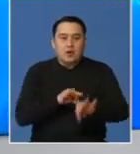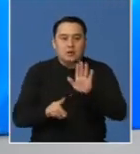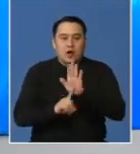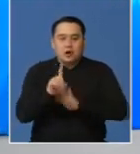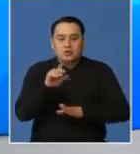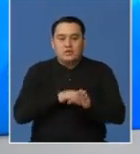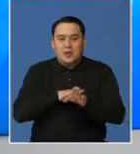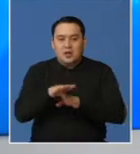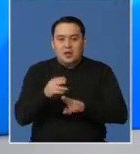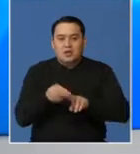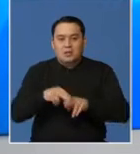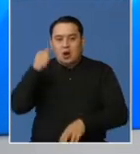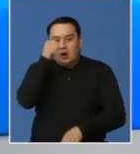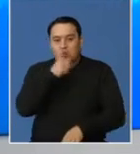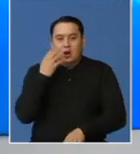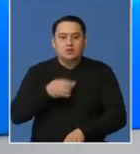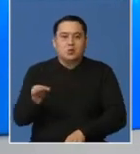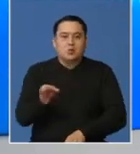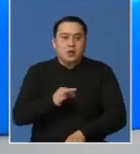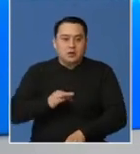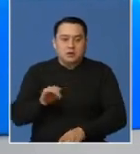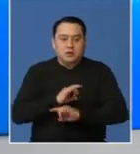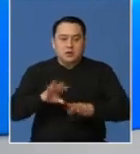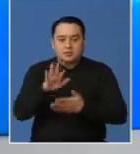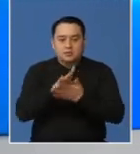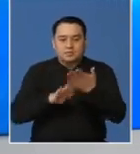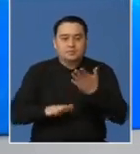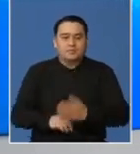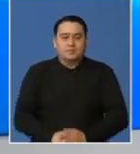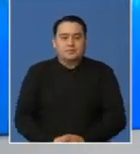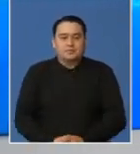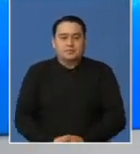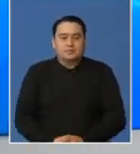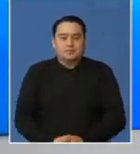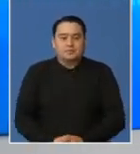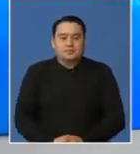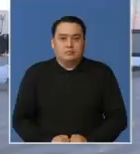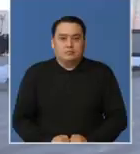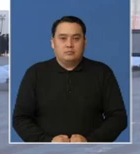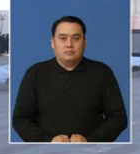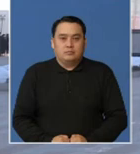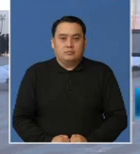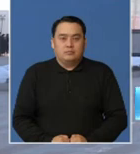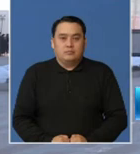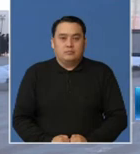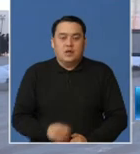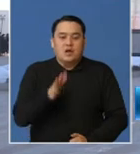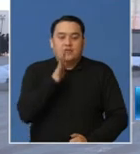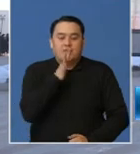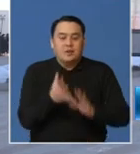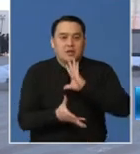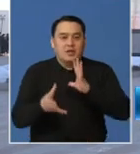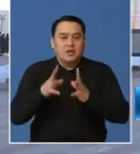начнут реализовываться в нынешнем году в Алматинской области, расскажет Асем Кащегулова. Время подводить